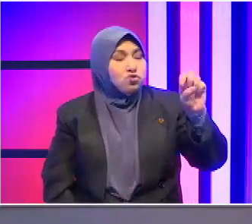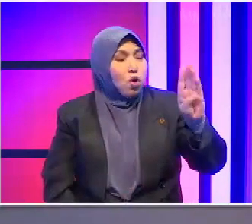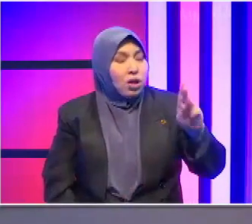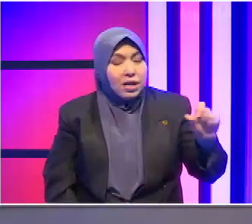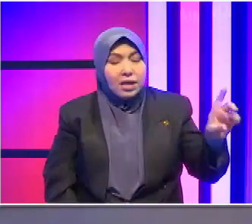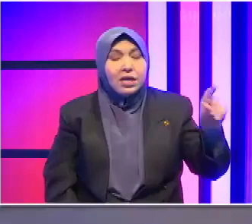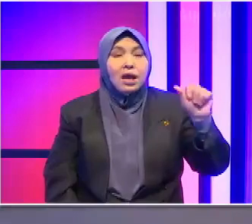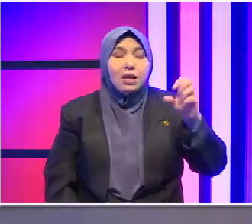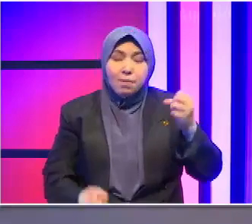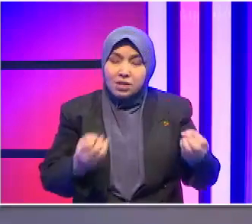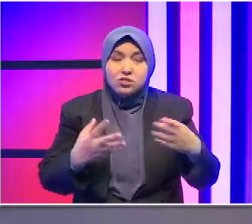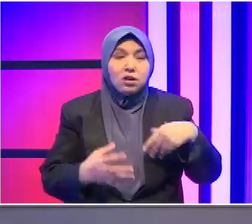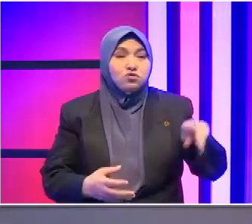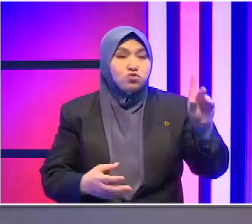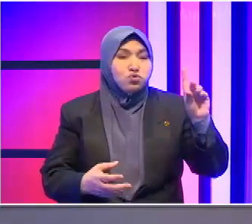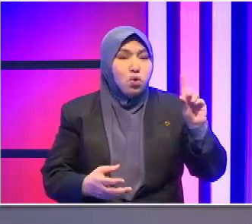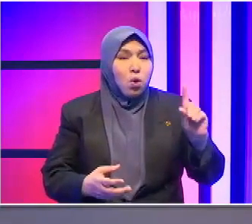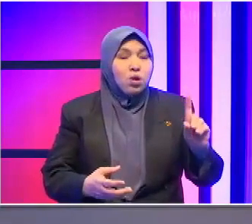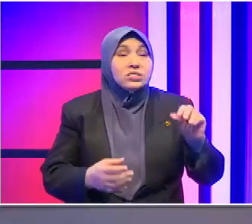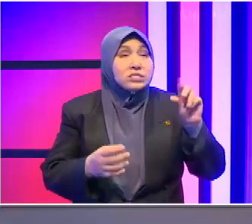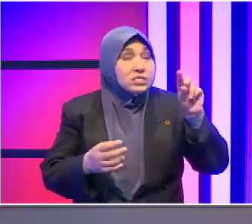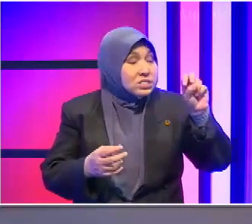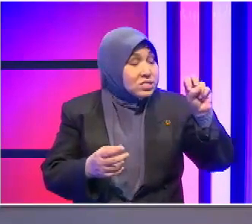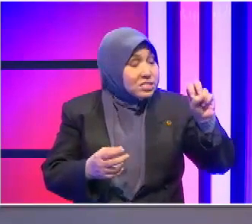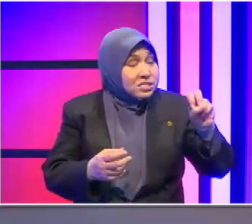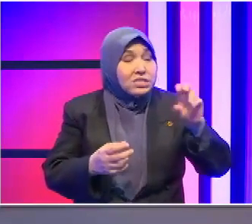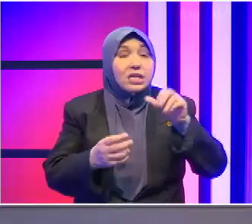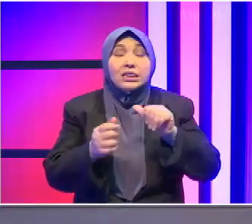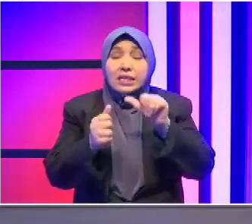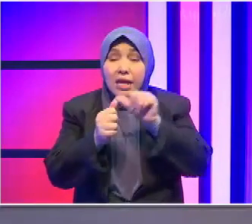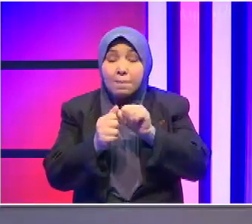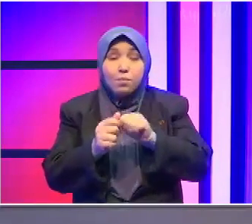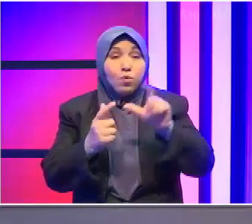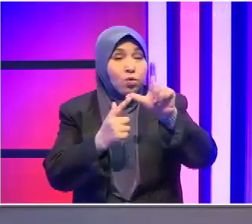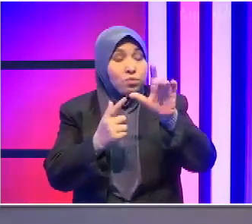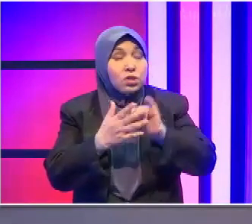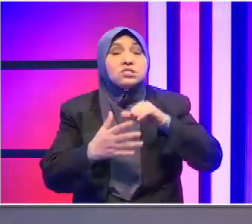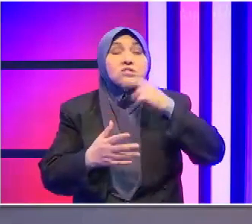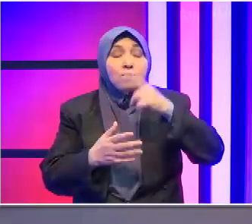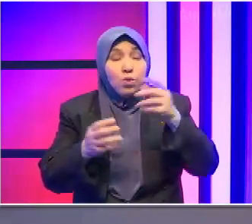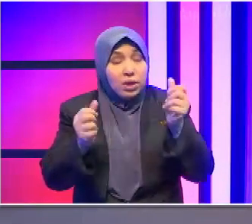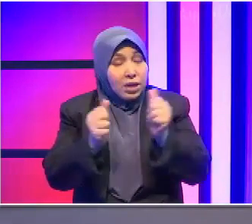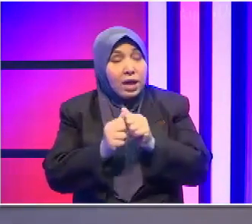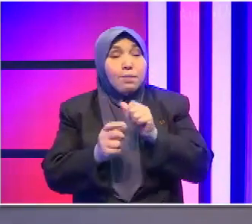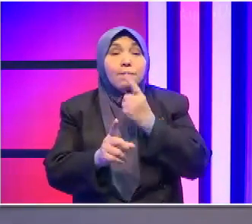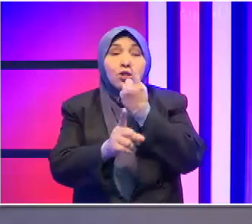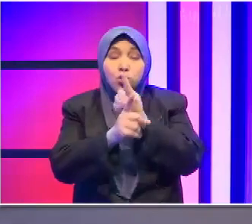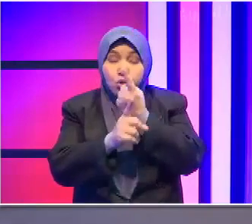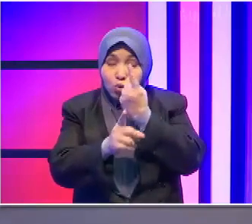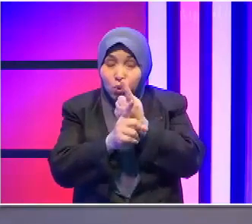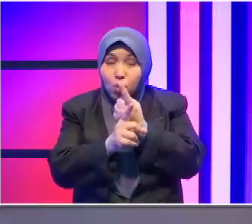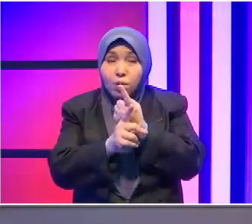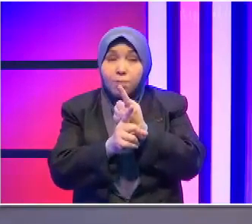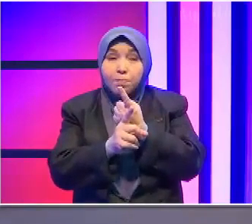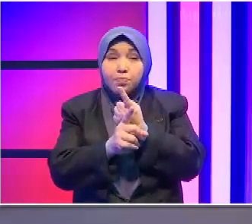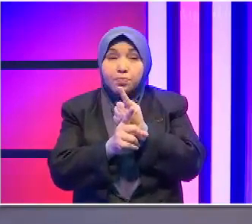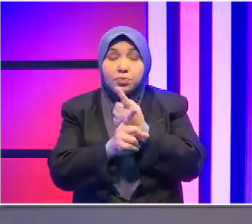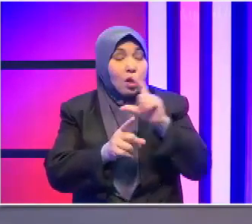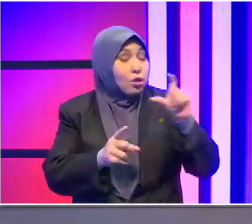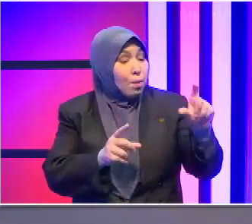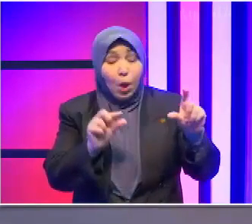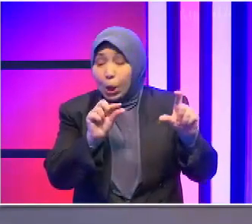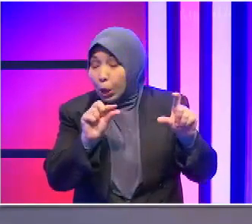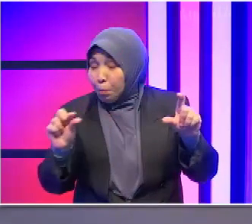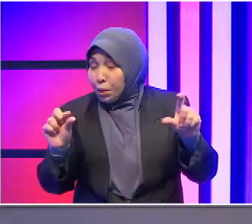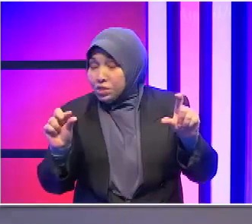Solihin Halo Oh kalau setiap huruf to disebut dengan betul liriknya mahraj pertebal